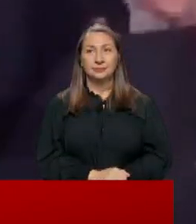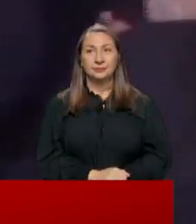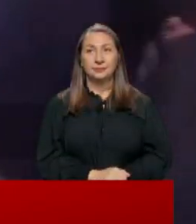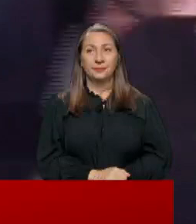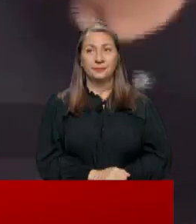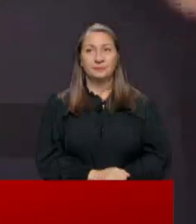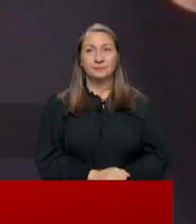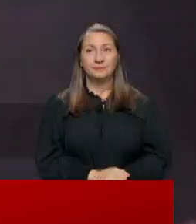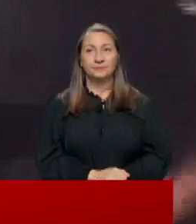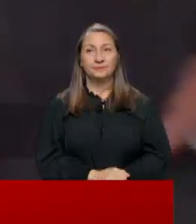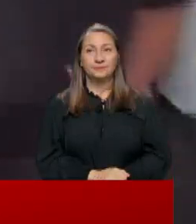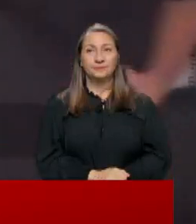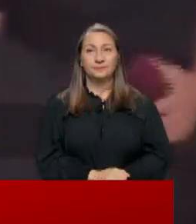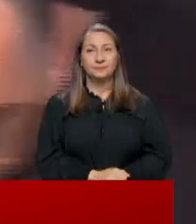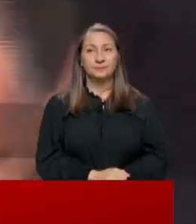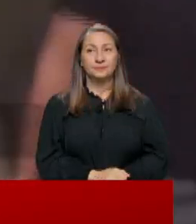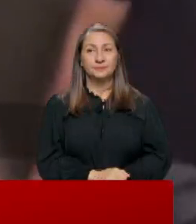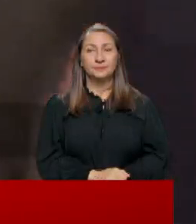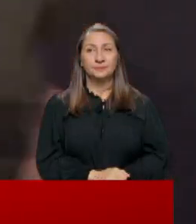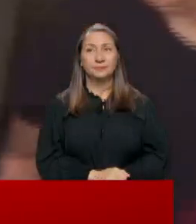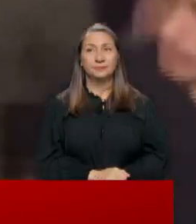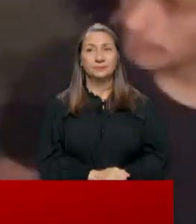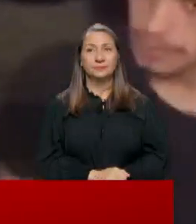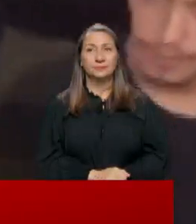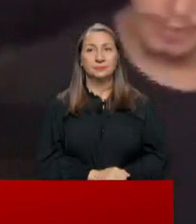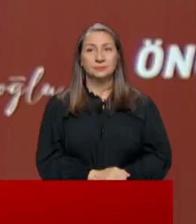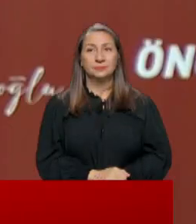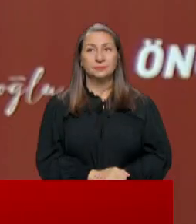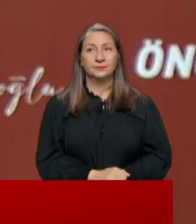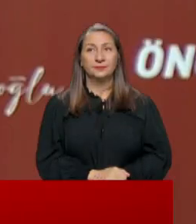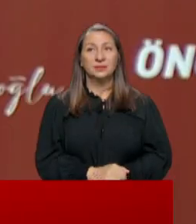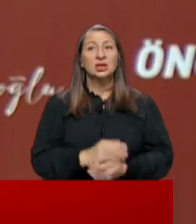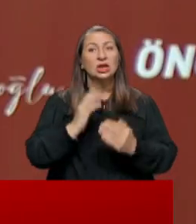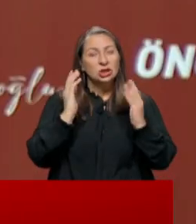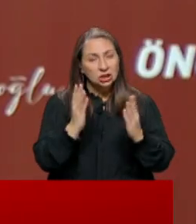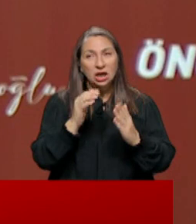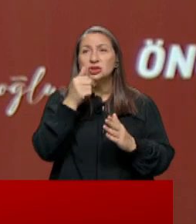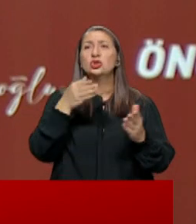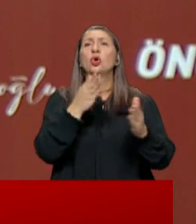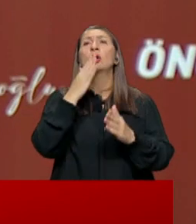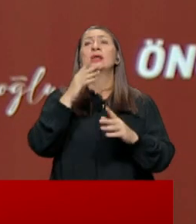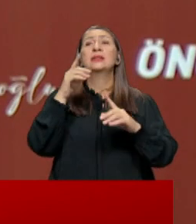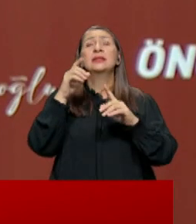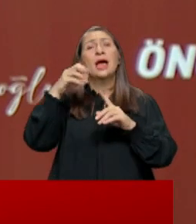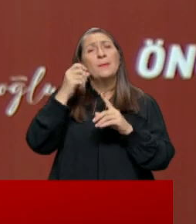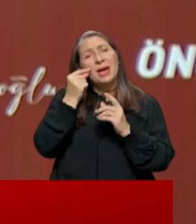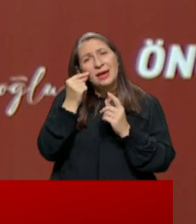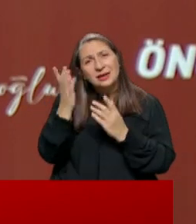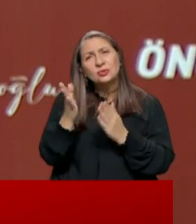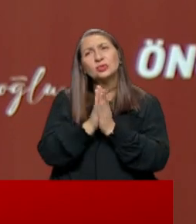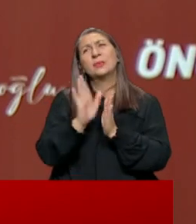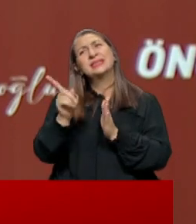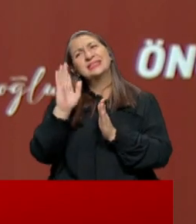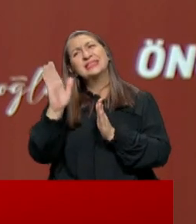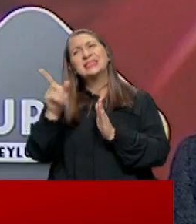Bozkurt Kemal! Bir olacağız, bir olacağız. Hep beraber olacağız. Gidecekler. Hiç yolu yok. Tayyip Bey, kusura bakma. Seni